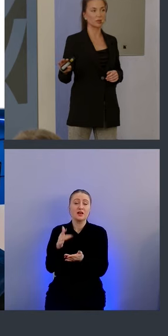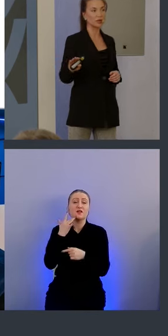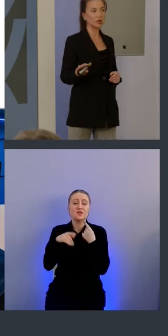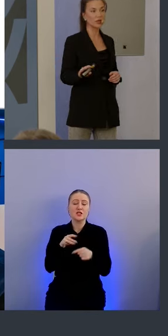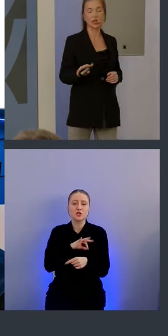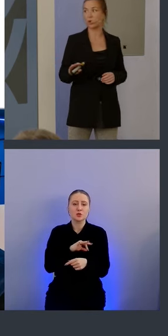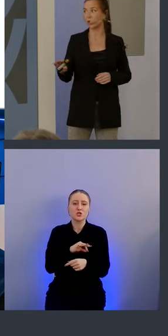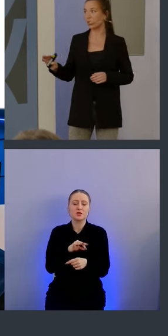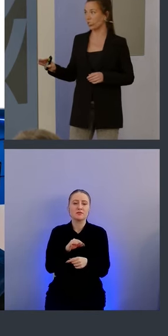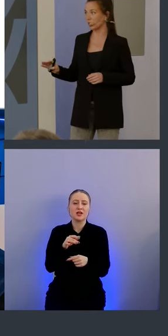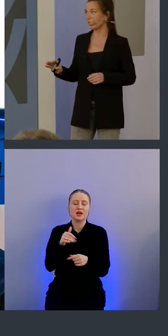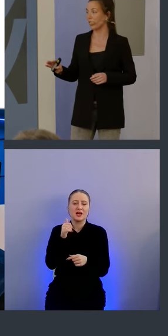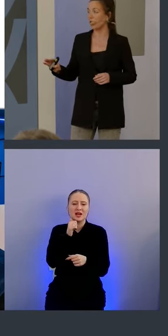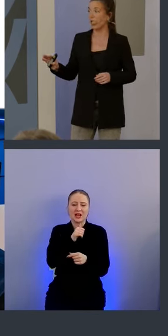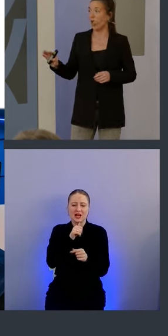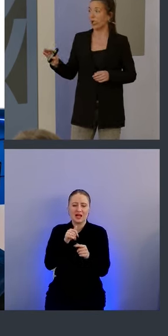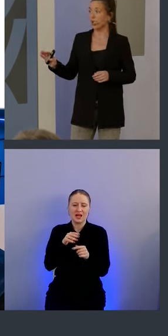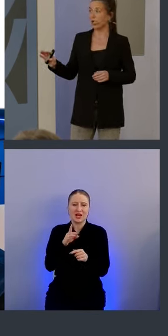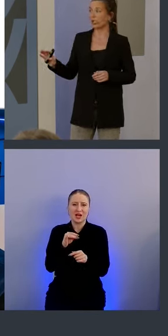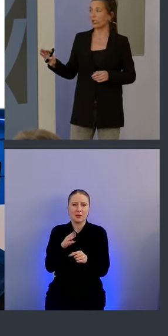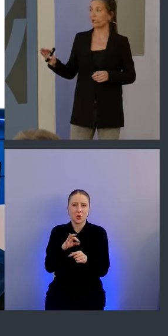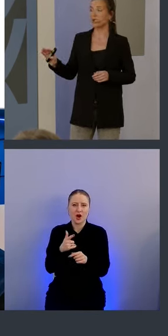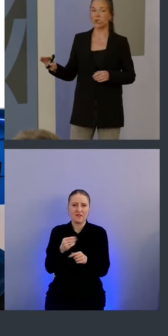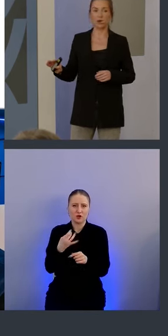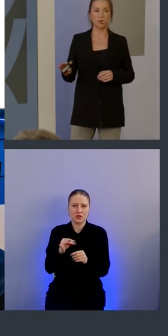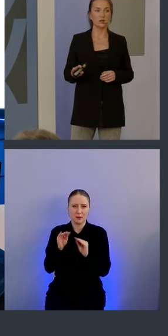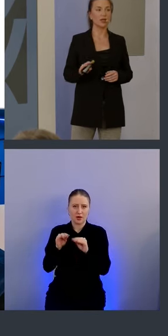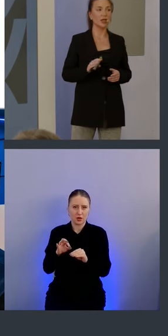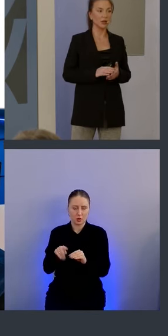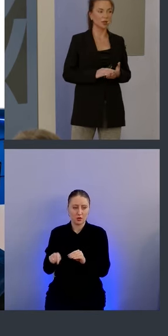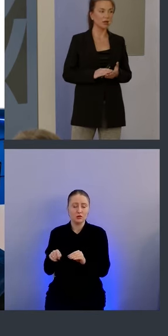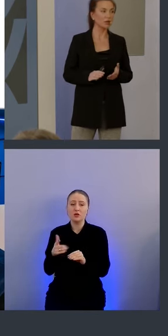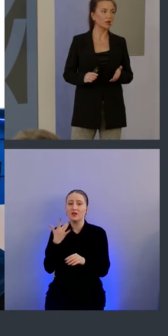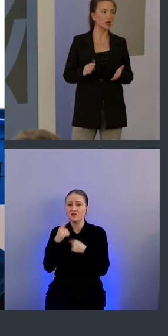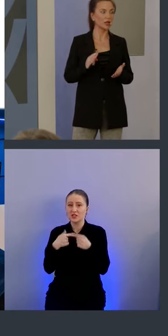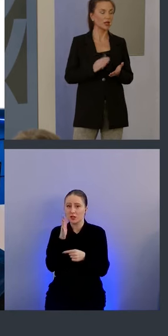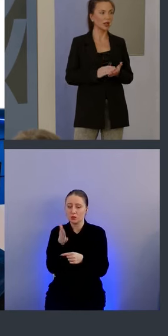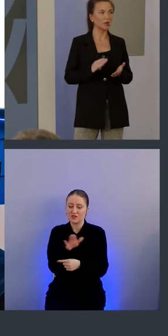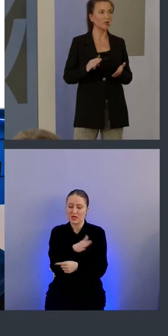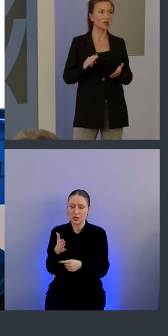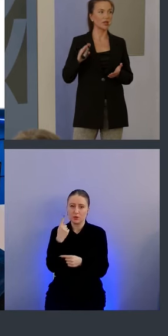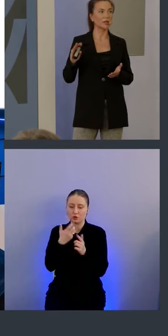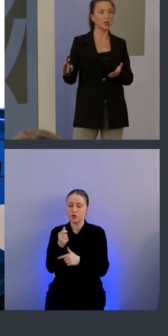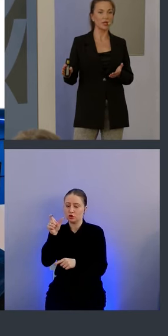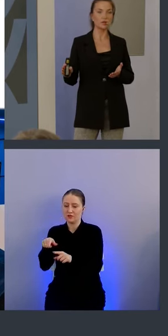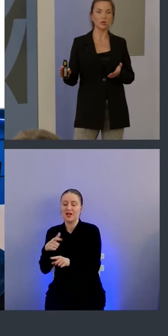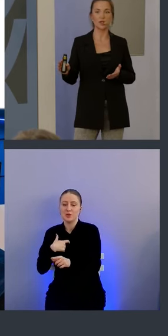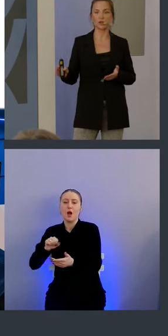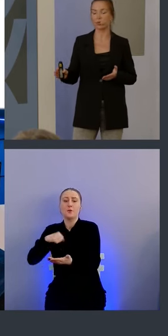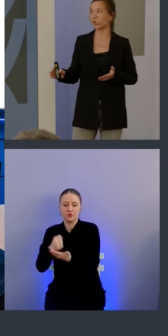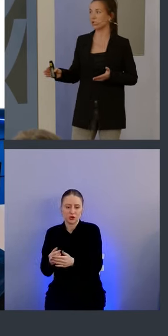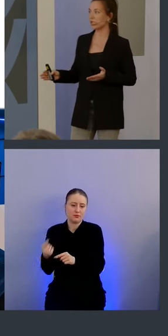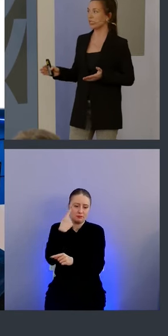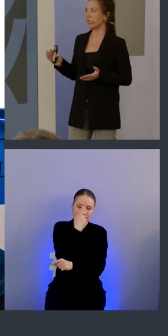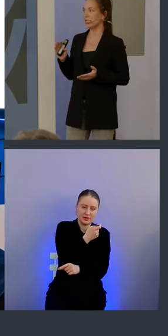используются криптографические протоколы. Она всегда будет взаимной, то есть клиент подтверждает себя серверу,